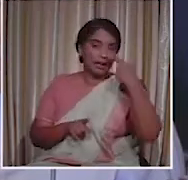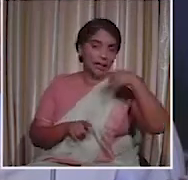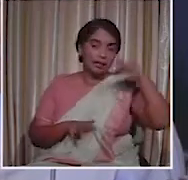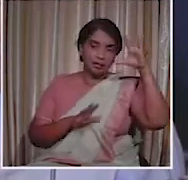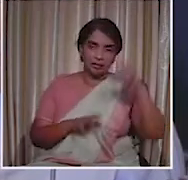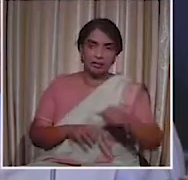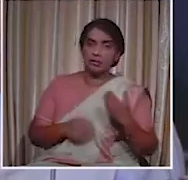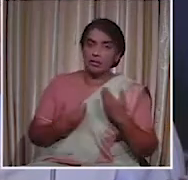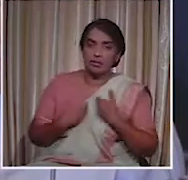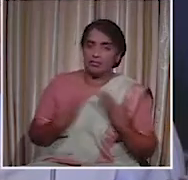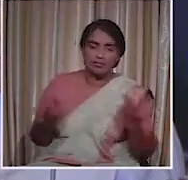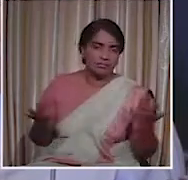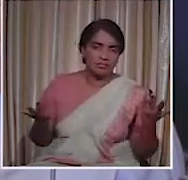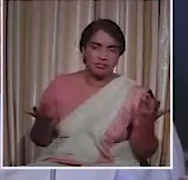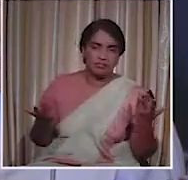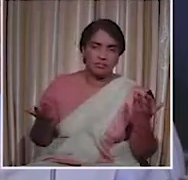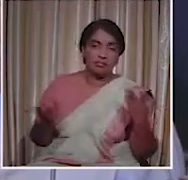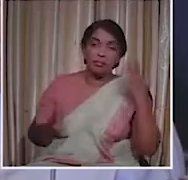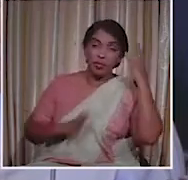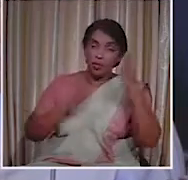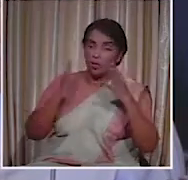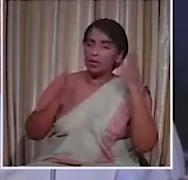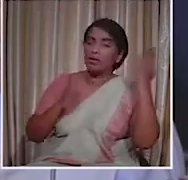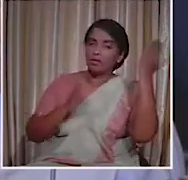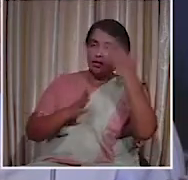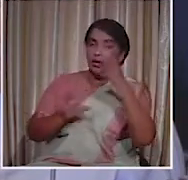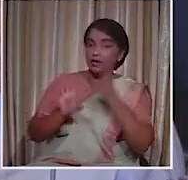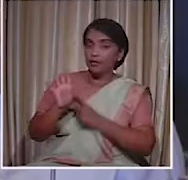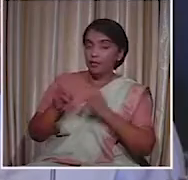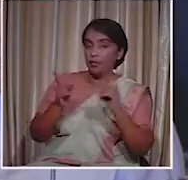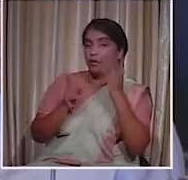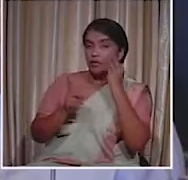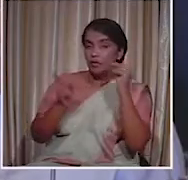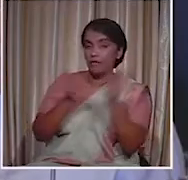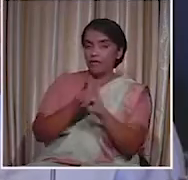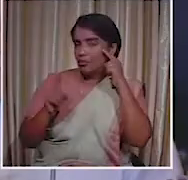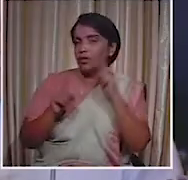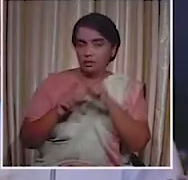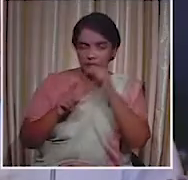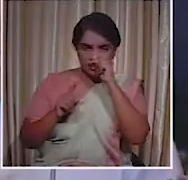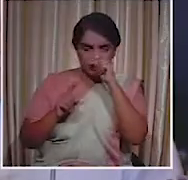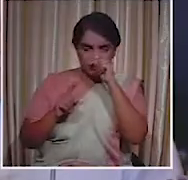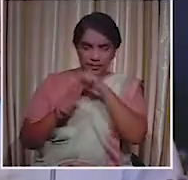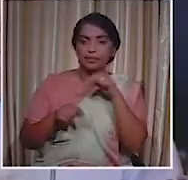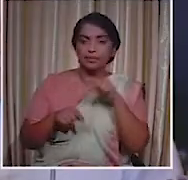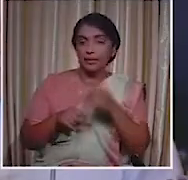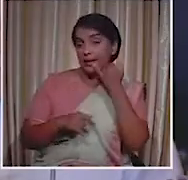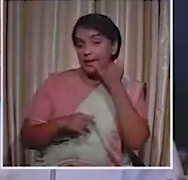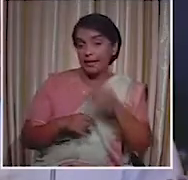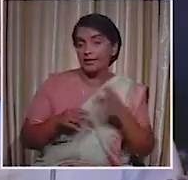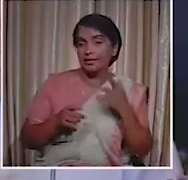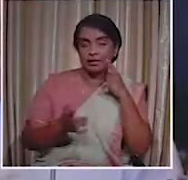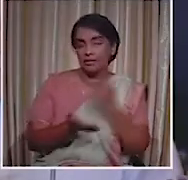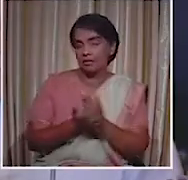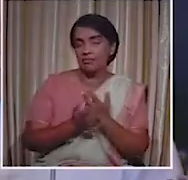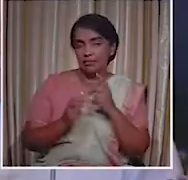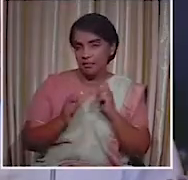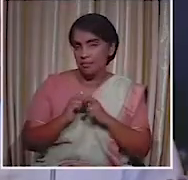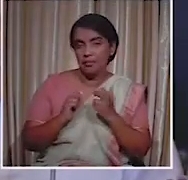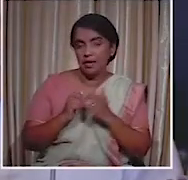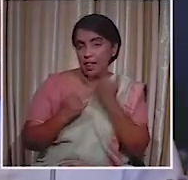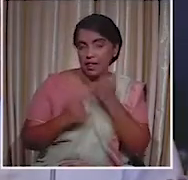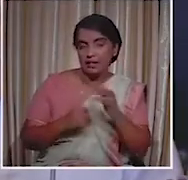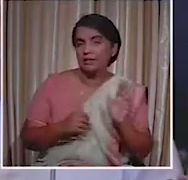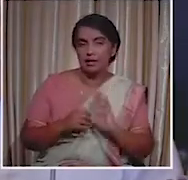ඒක අපේ අතේ නැහැ ඒක තියෙන්නේ ලෝකේ යුක්‍රේන් යුද්ධ නිසා ඇති වෙලා තියෙන තත්වයක් ඉතින් මේක ලේසි පහසු කටයක් නෙමෙයි අපිට පුළුවන්